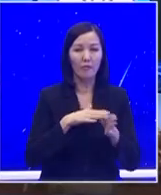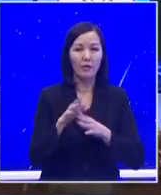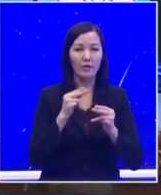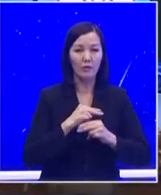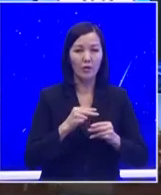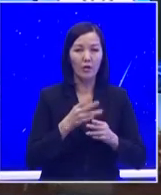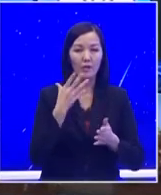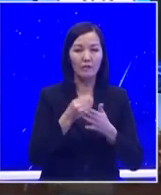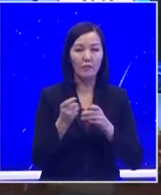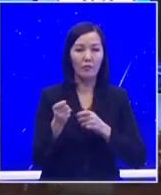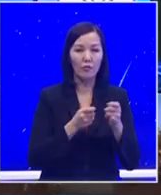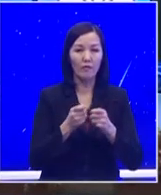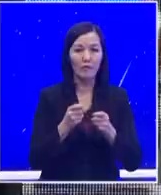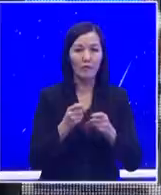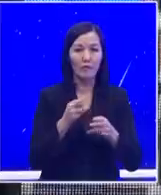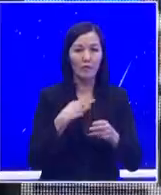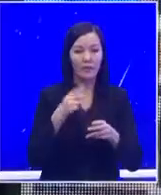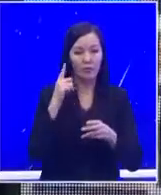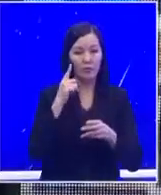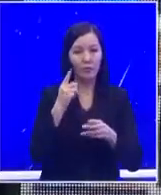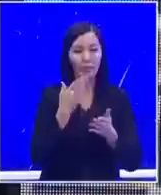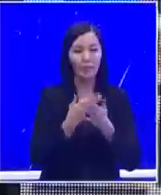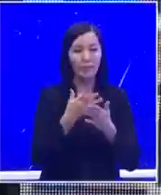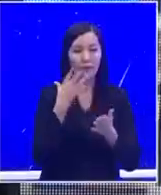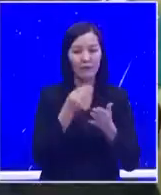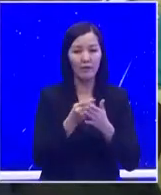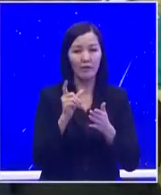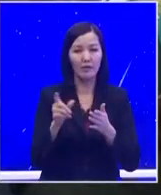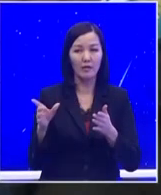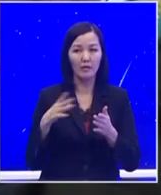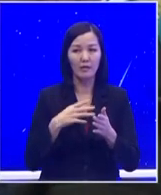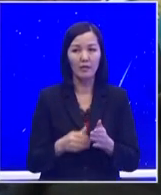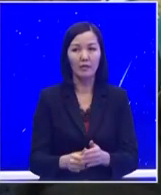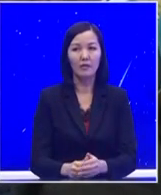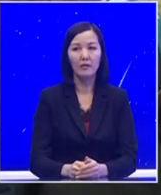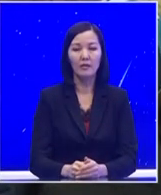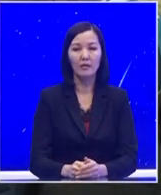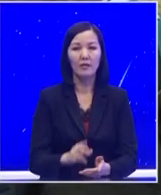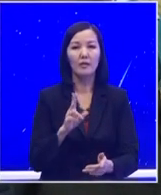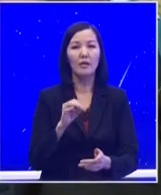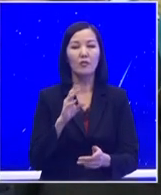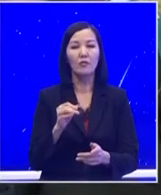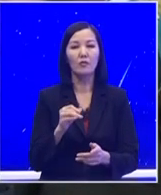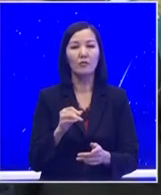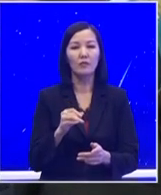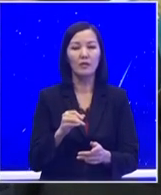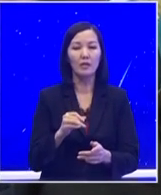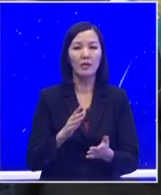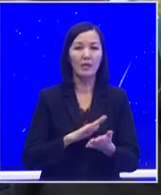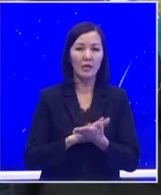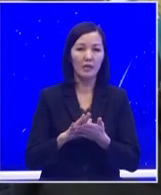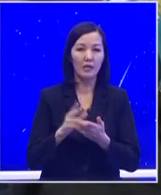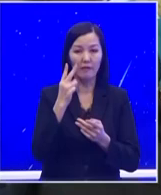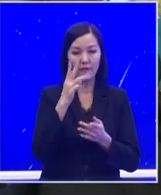своего руководителя. Как они считают, он пример для многих своих коллег. Как он взял в руки мешок и ходил, очищал арыки,